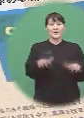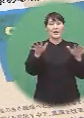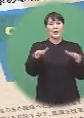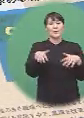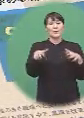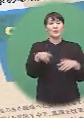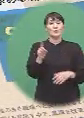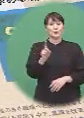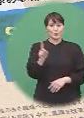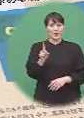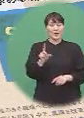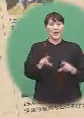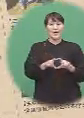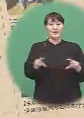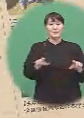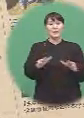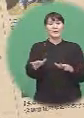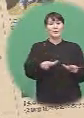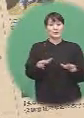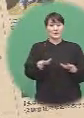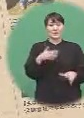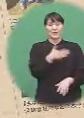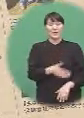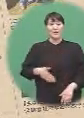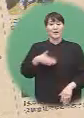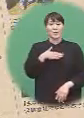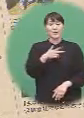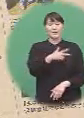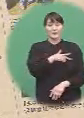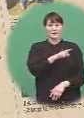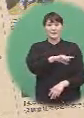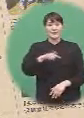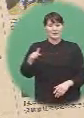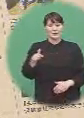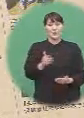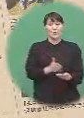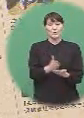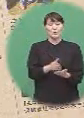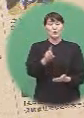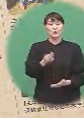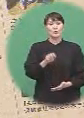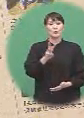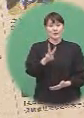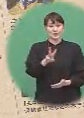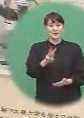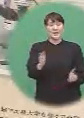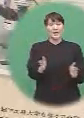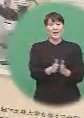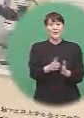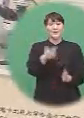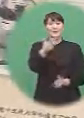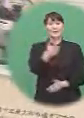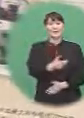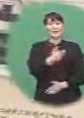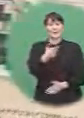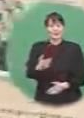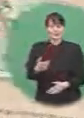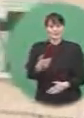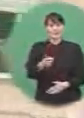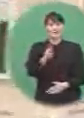募集するのは一般行政や保健師など13の職種合わせて60人余りで